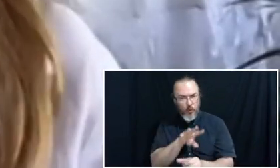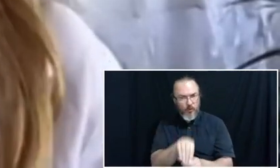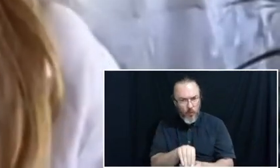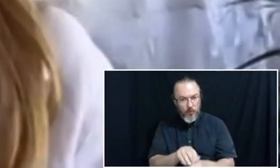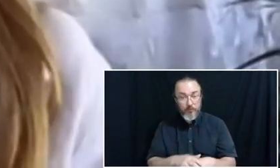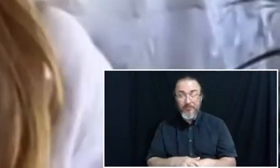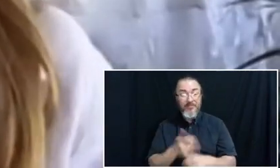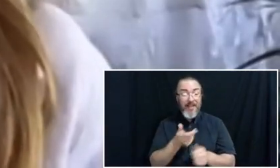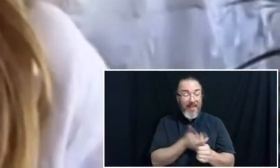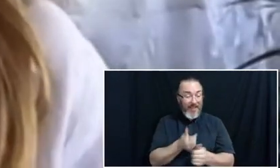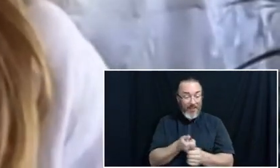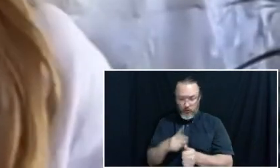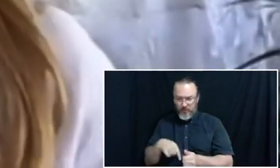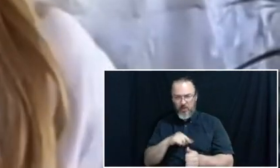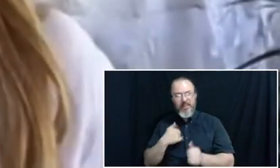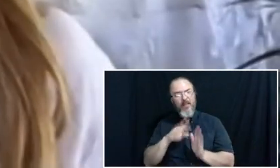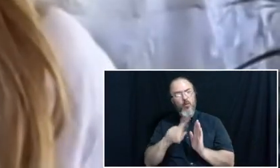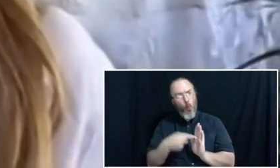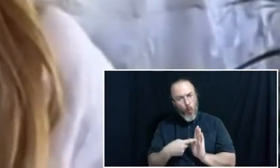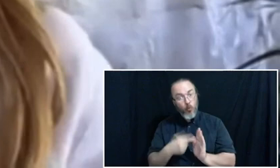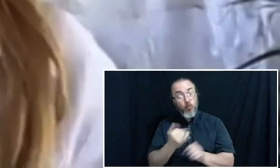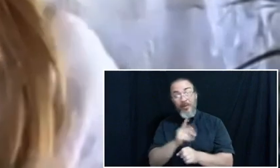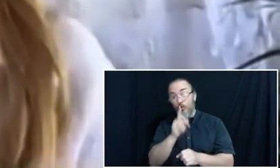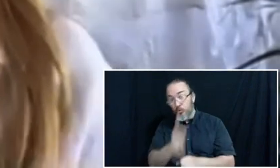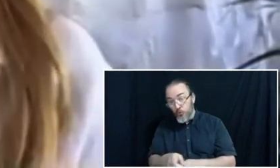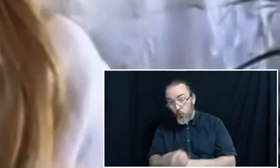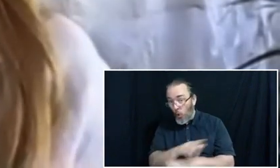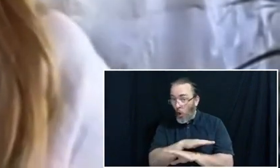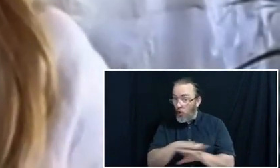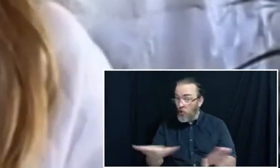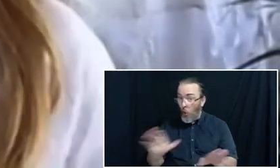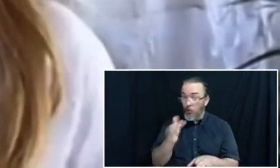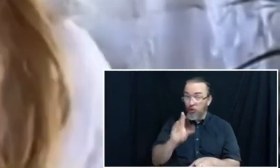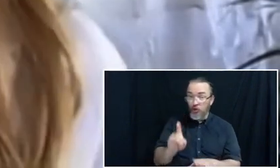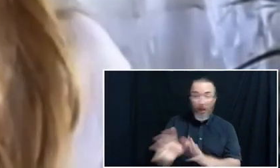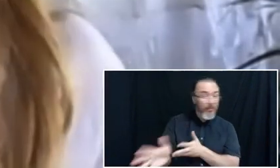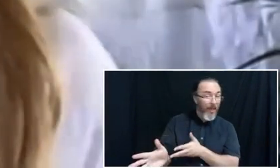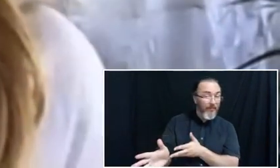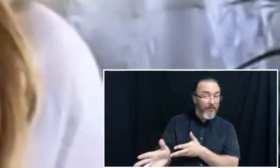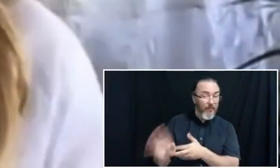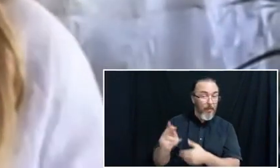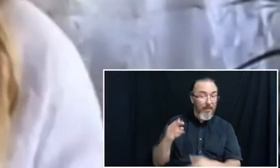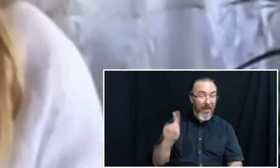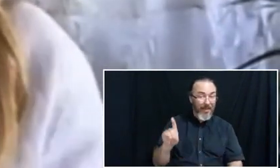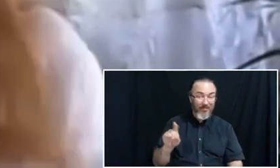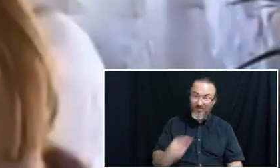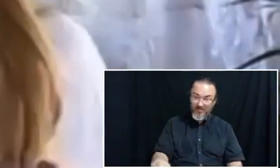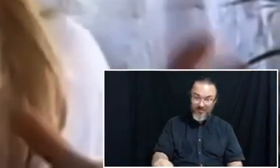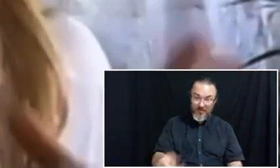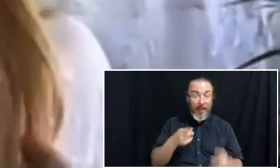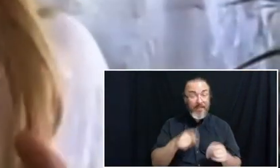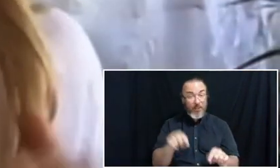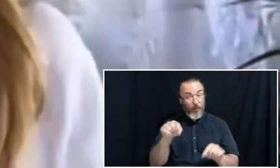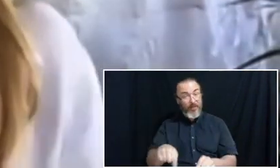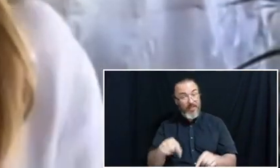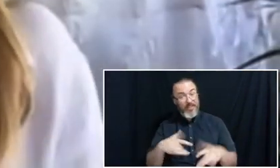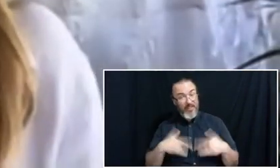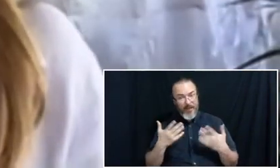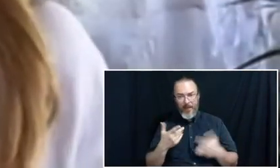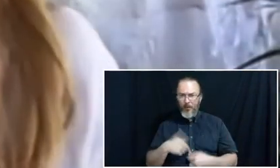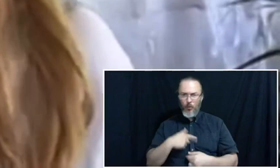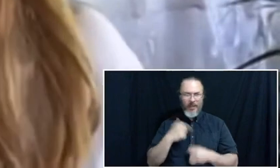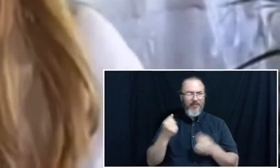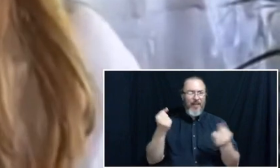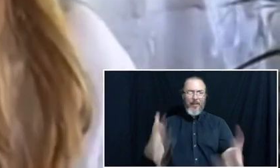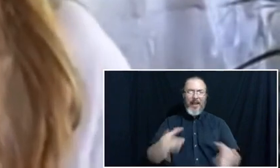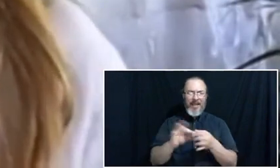nous tous. Nous avons chacun un rôle à jouer pour qu'aucun enfant ne soit laissé pour compte. Pendant la réunion d'aujourd'hui,